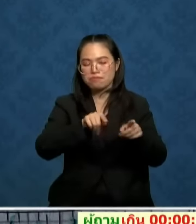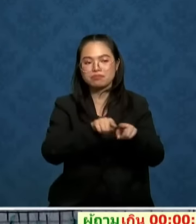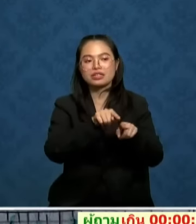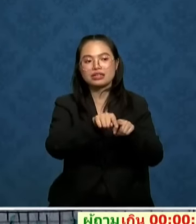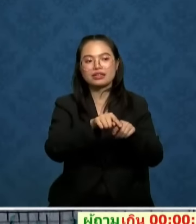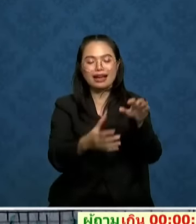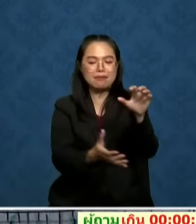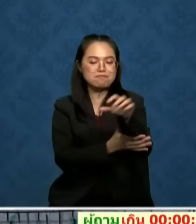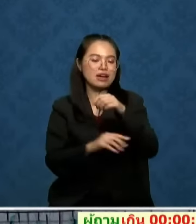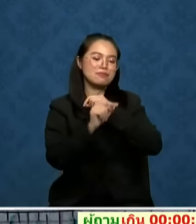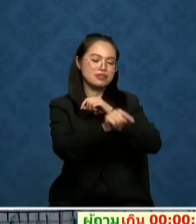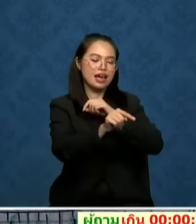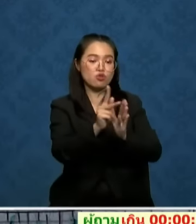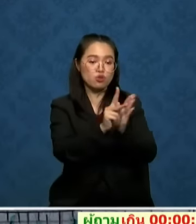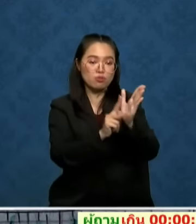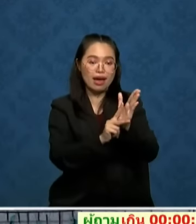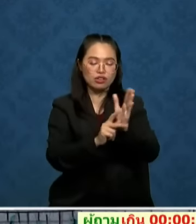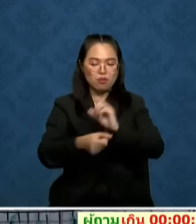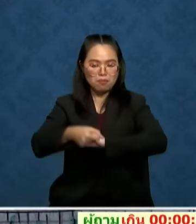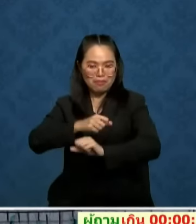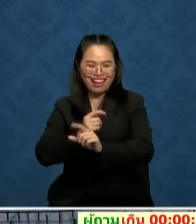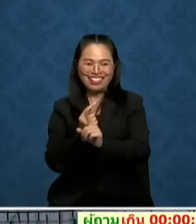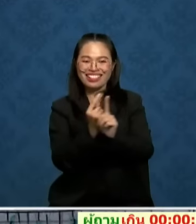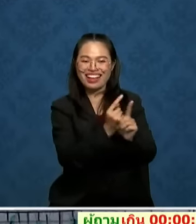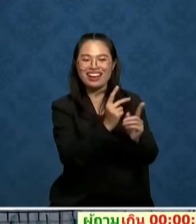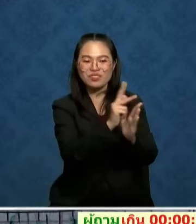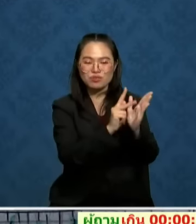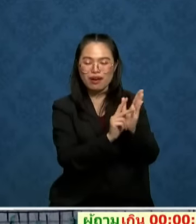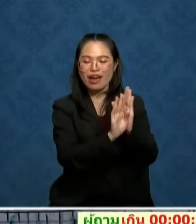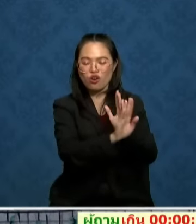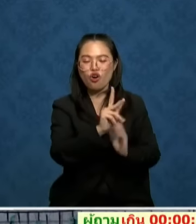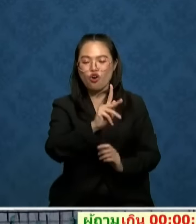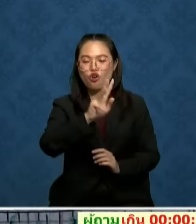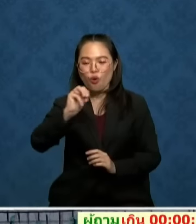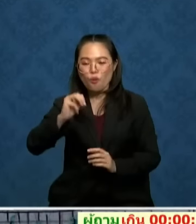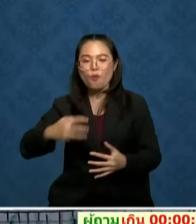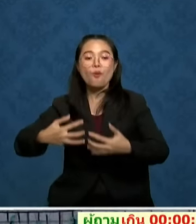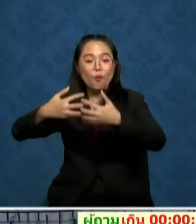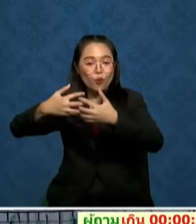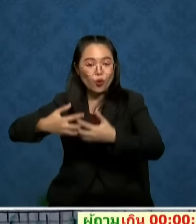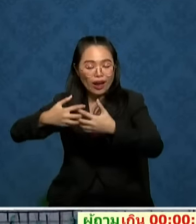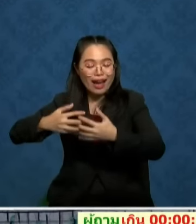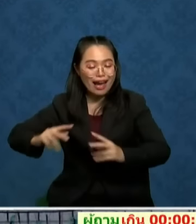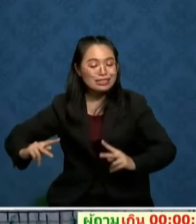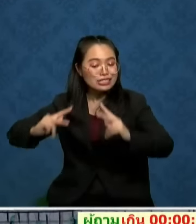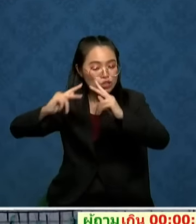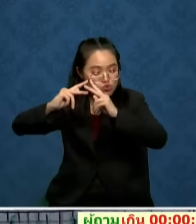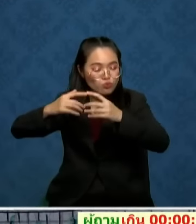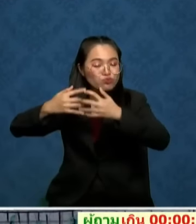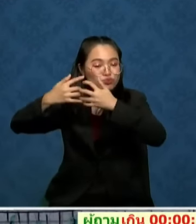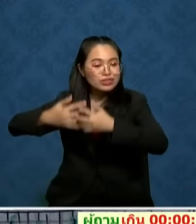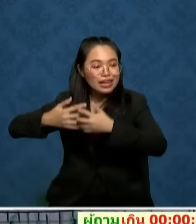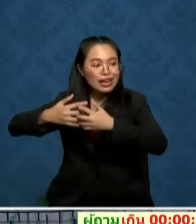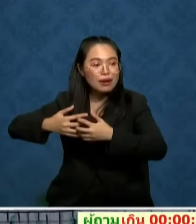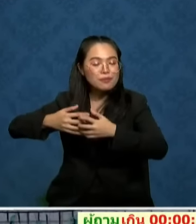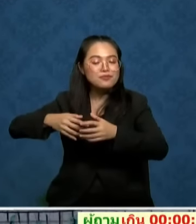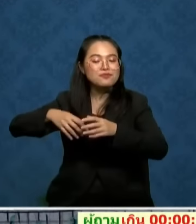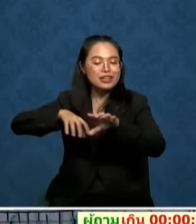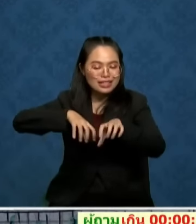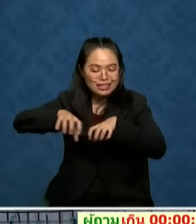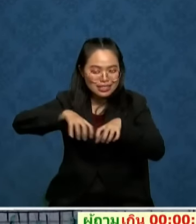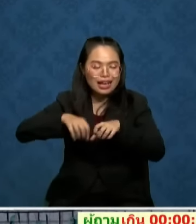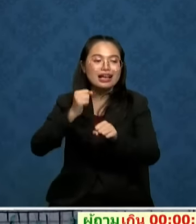บังคับใช้กฎหมายจะต้องเป็นไปตามประกาศและกฎหมายของกรมโรงงานกระทรวงอุตสาหกรรมค่อยๆทำกันไปตามจากหนักจากเบ